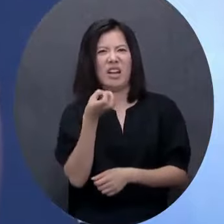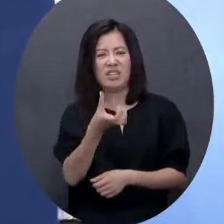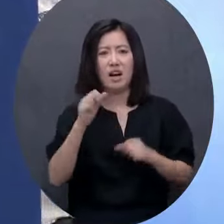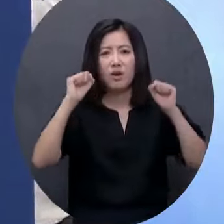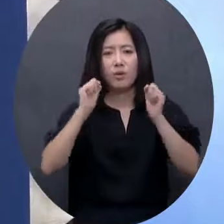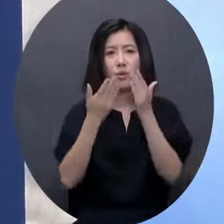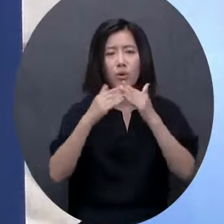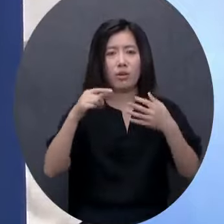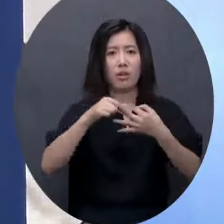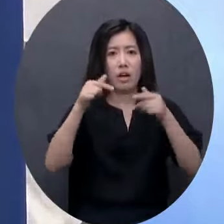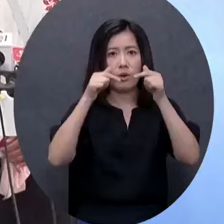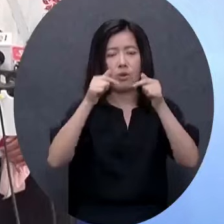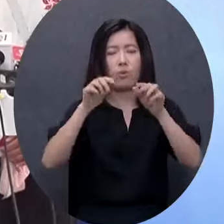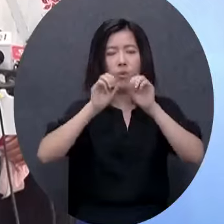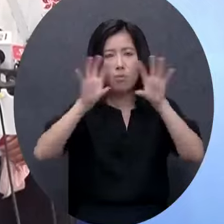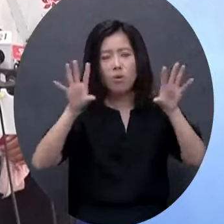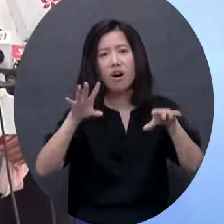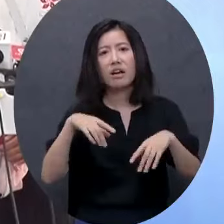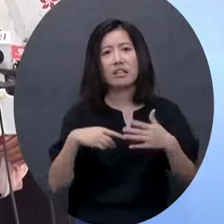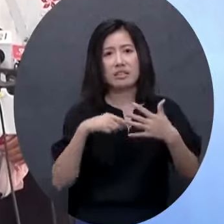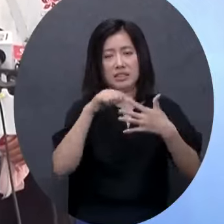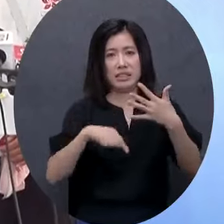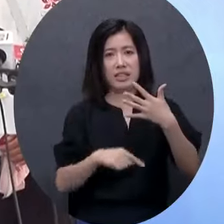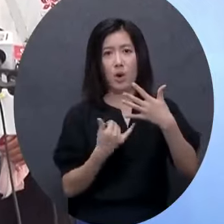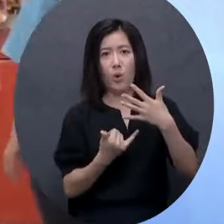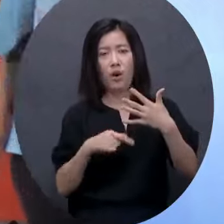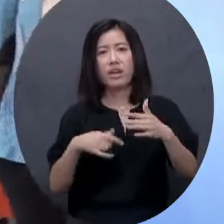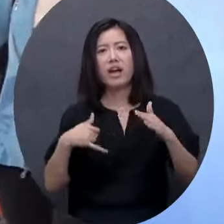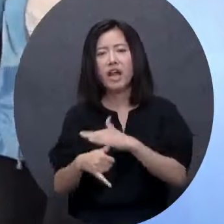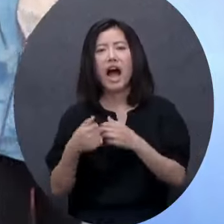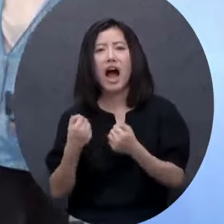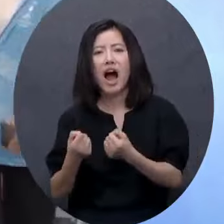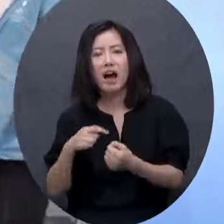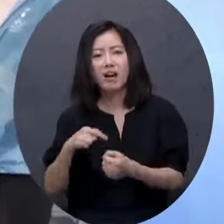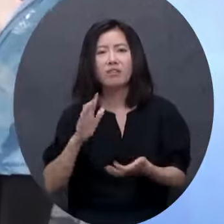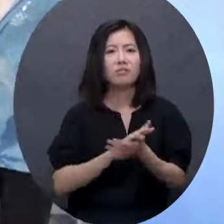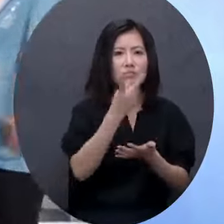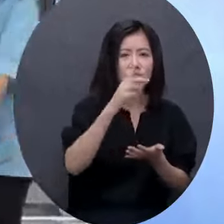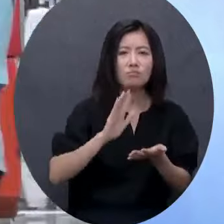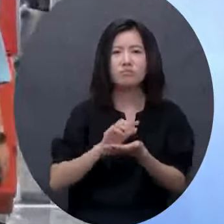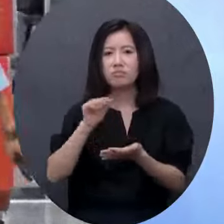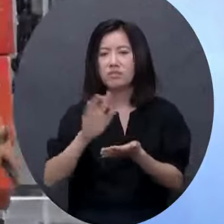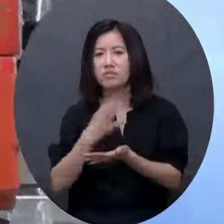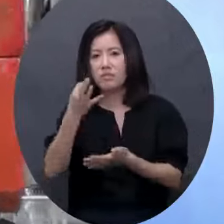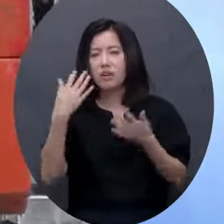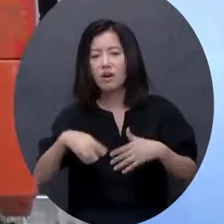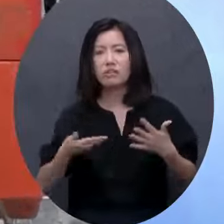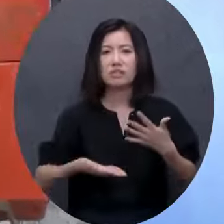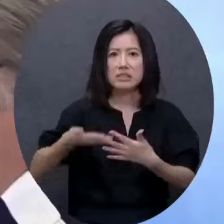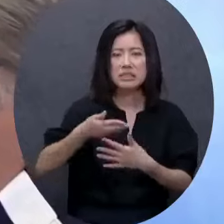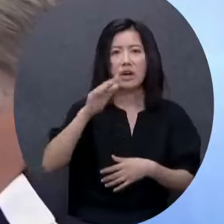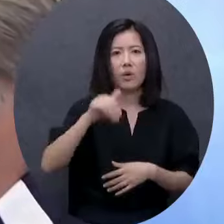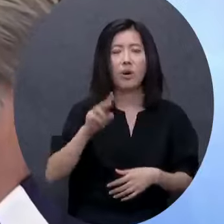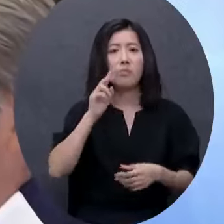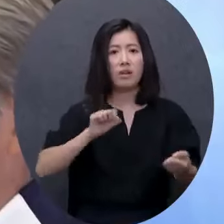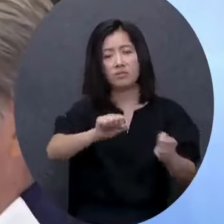长蔡玉坤在本台节目说，第六级只是入门级，一般2-3年之后可以提升资助，例如跆